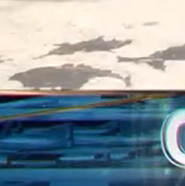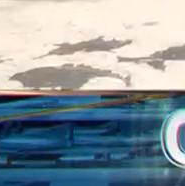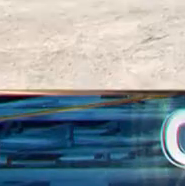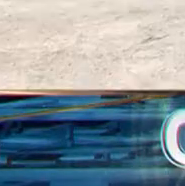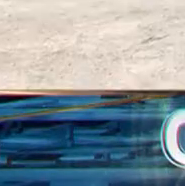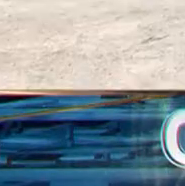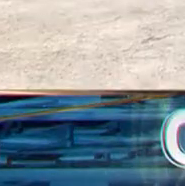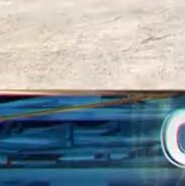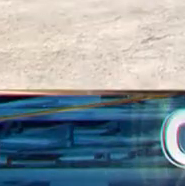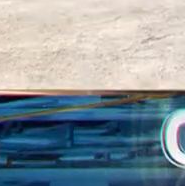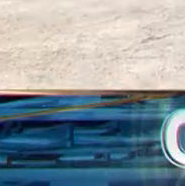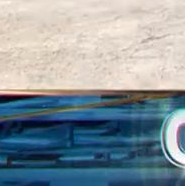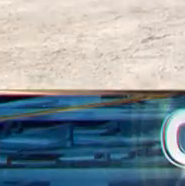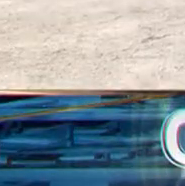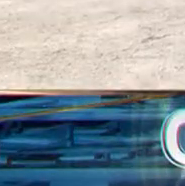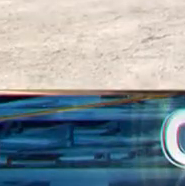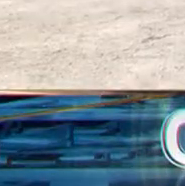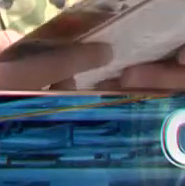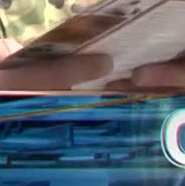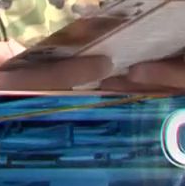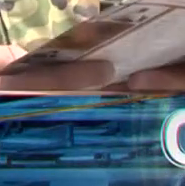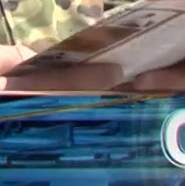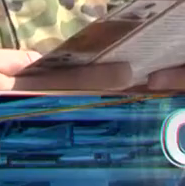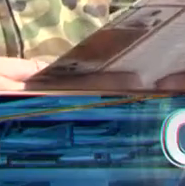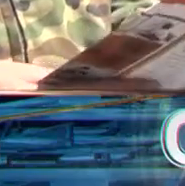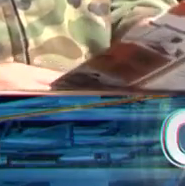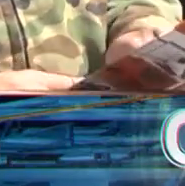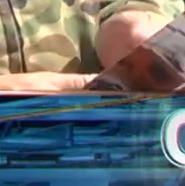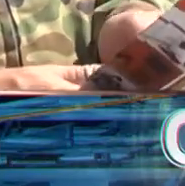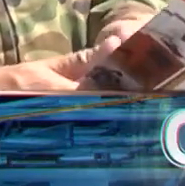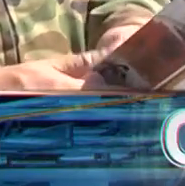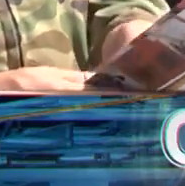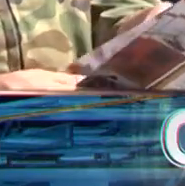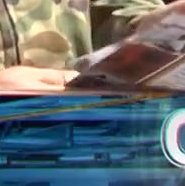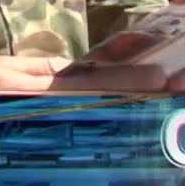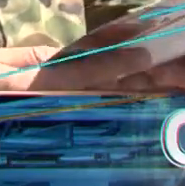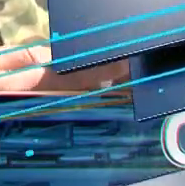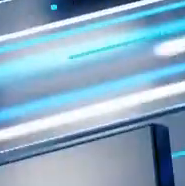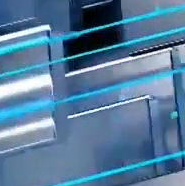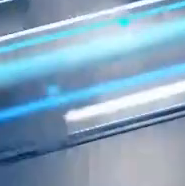Безопасности ради. Сотрудники ЧС перед началом отопительного сезона усилили работу с населением.